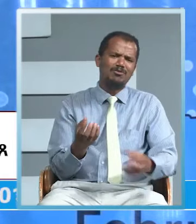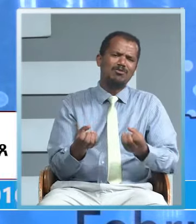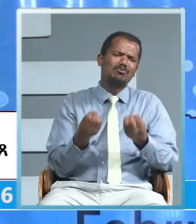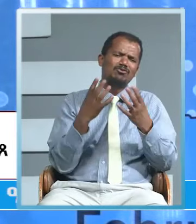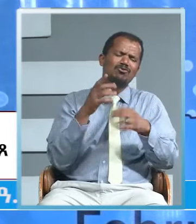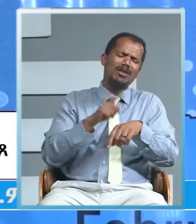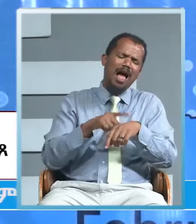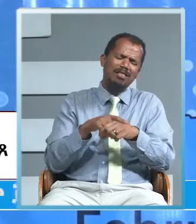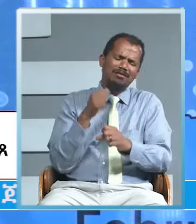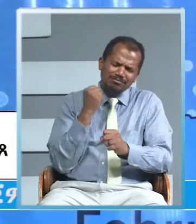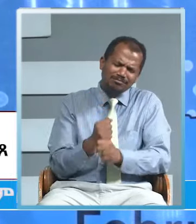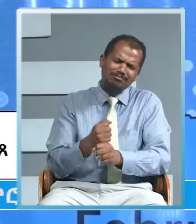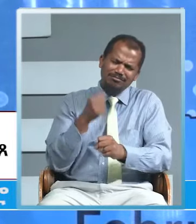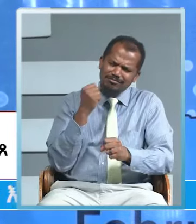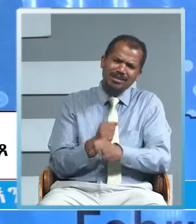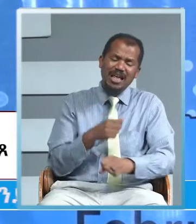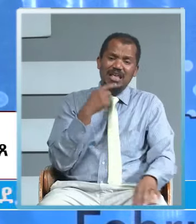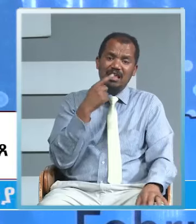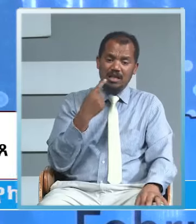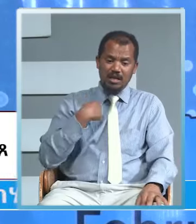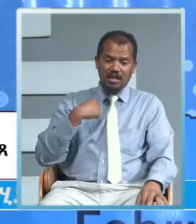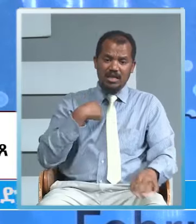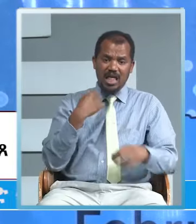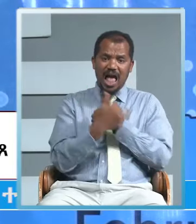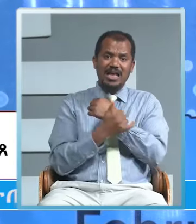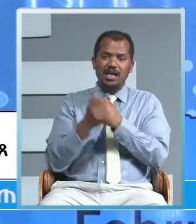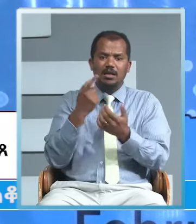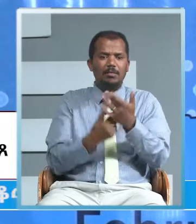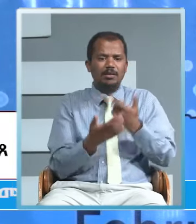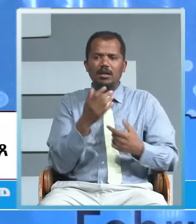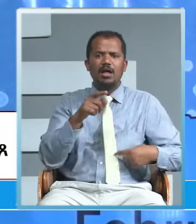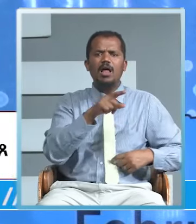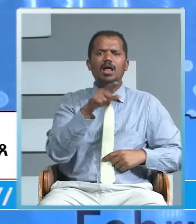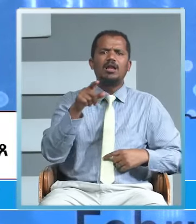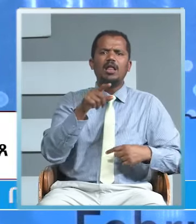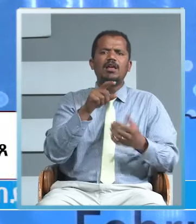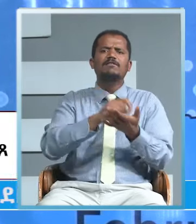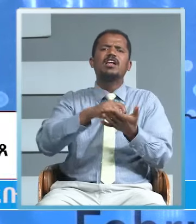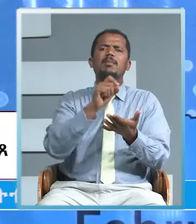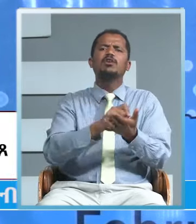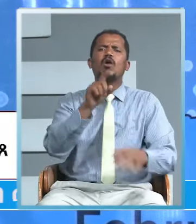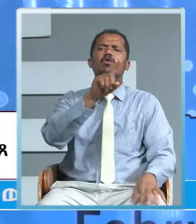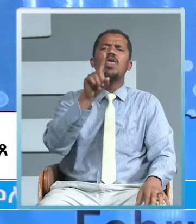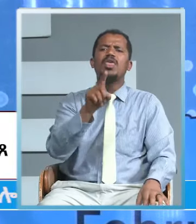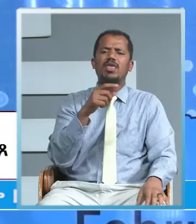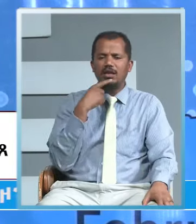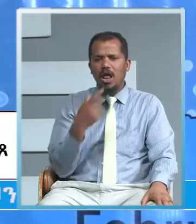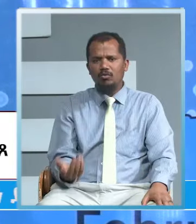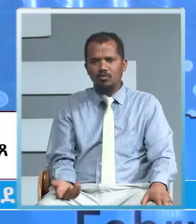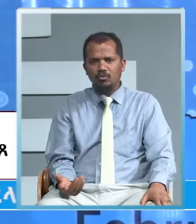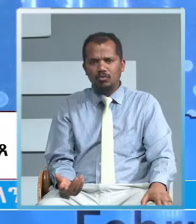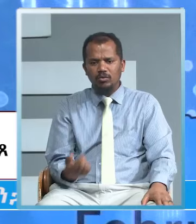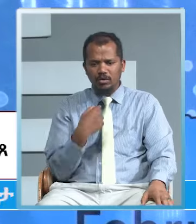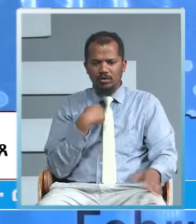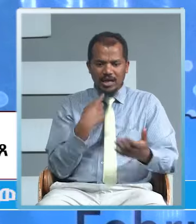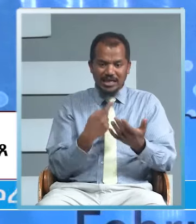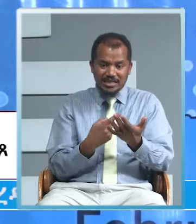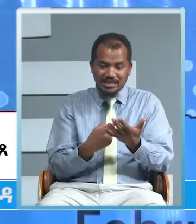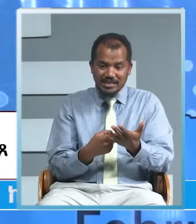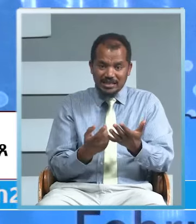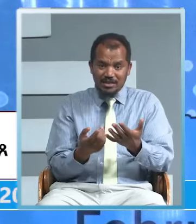ከብዙ ሰዓት ይሰራሉ ያልናቸውን የኛ ሀገር ለመደራደር ስጠይቅ እናንተ ፈርማችኋል ወይ ይላሉ ቅድሚያ ስለዚህ እኛ